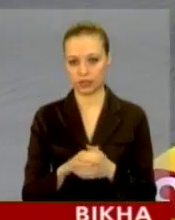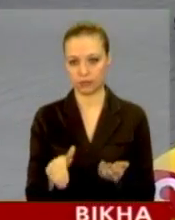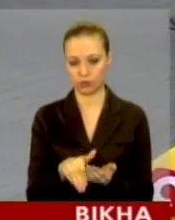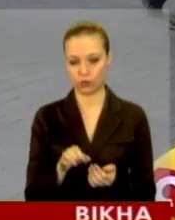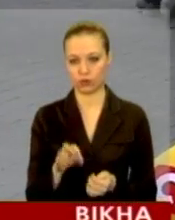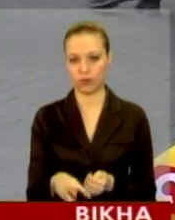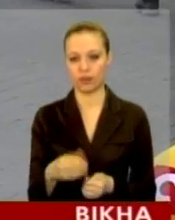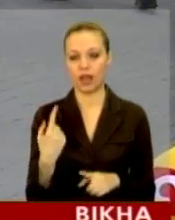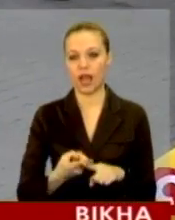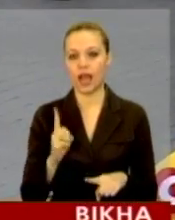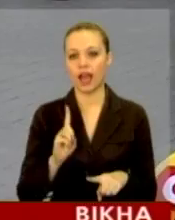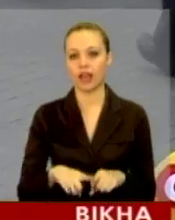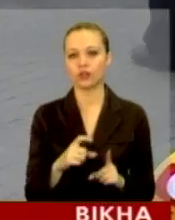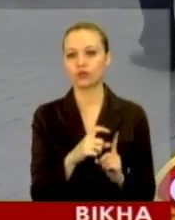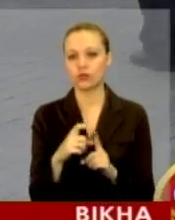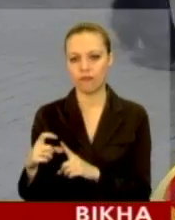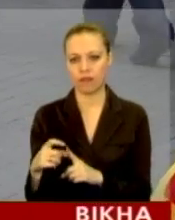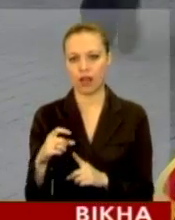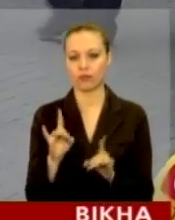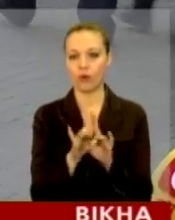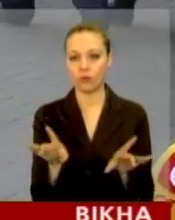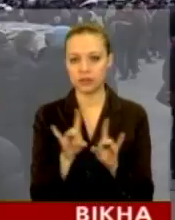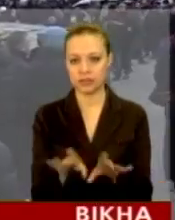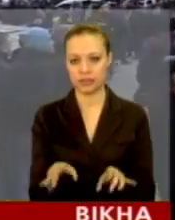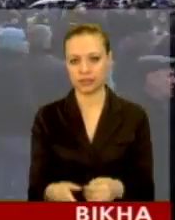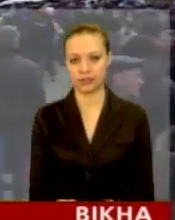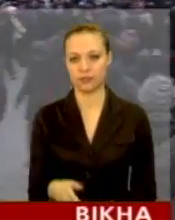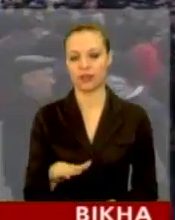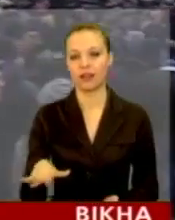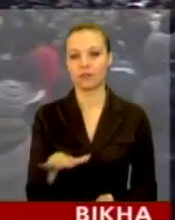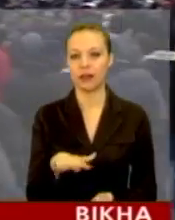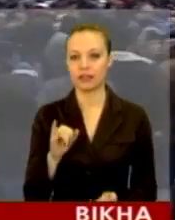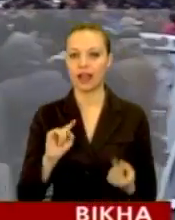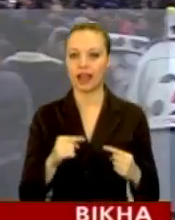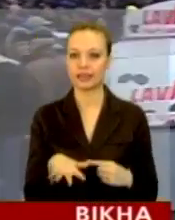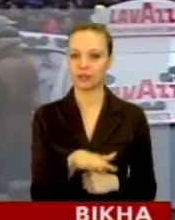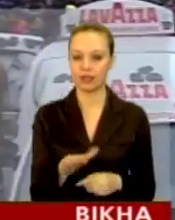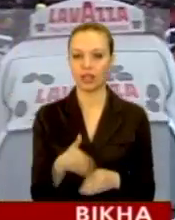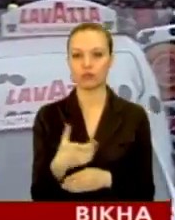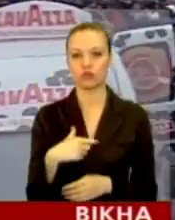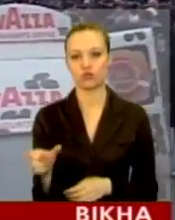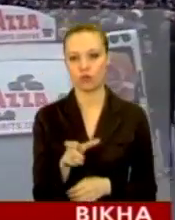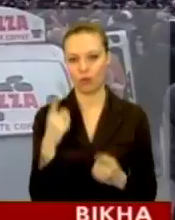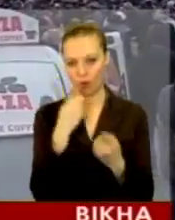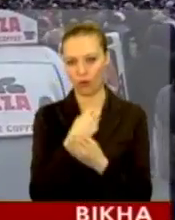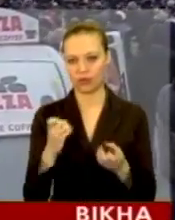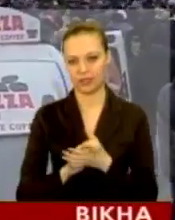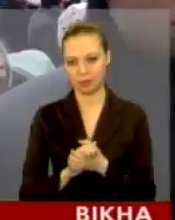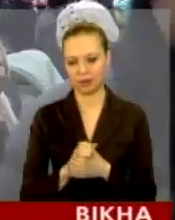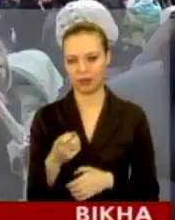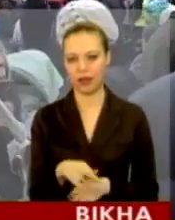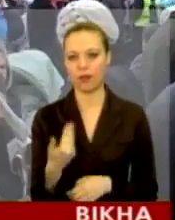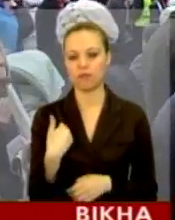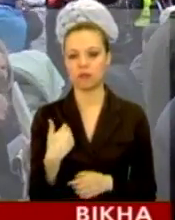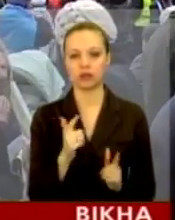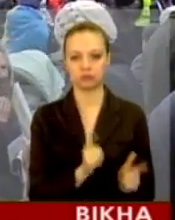способом. Це словами, об'ясніть. Майданівці та антимайданівці між собою оголосили перемир'я. Прийшли